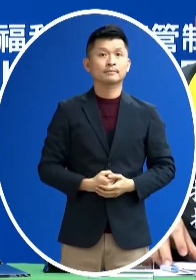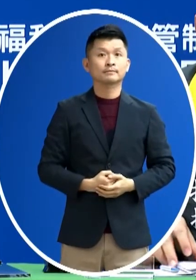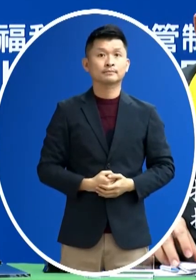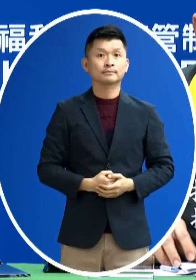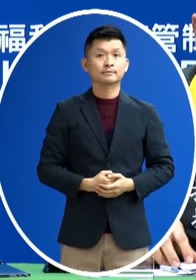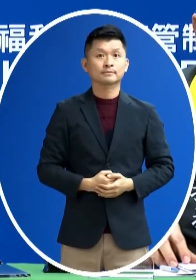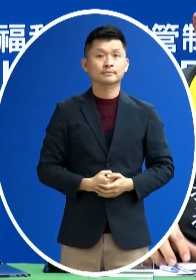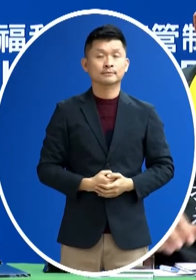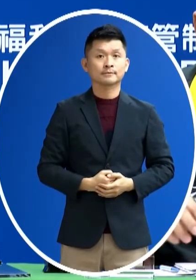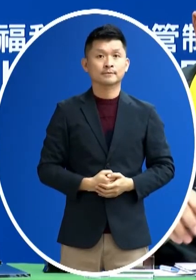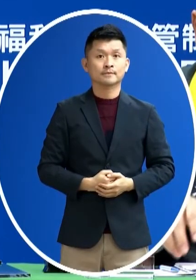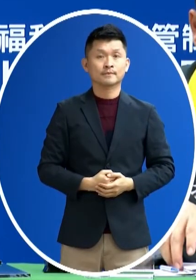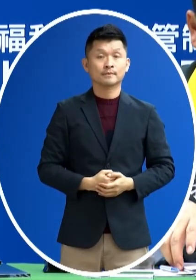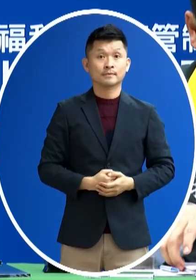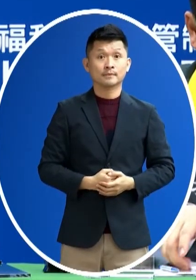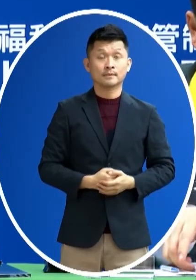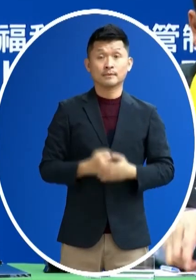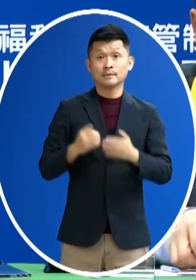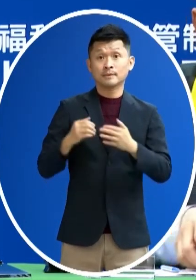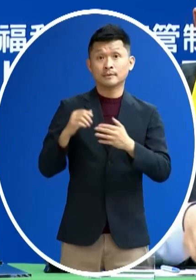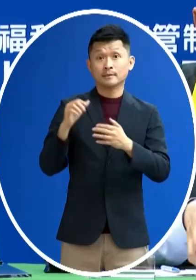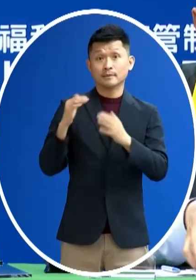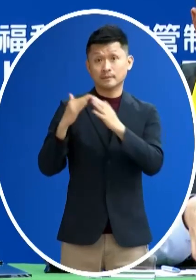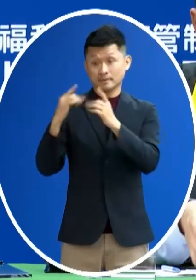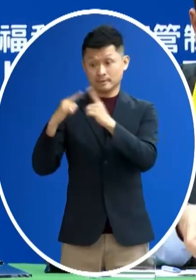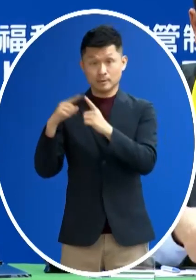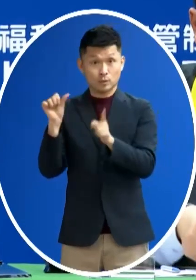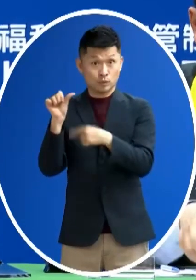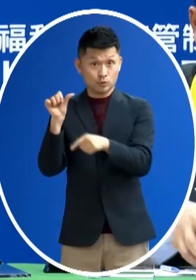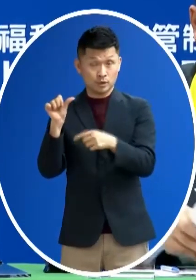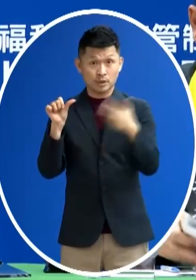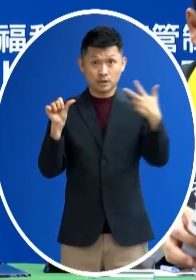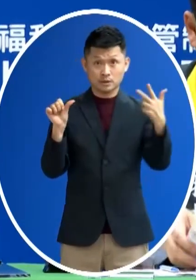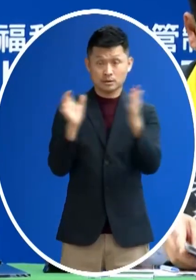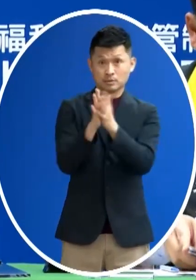七个家庭，那五个家人，这12个人当